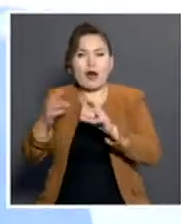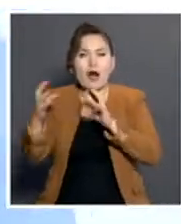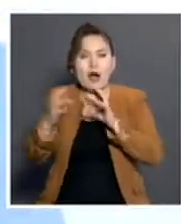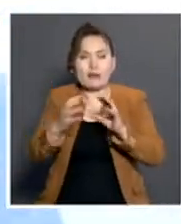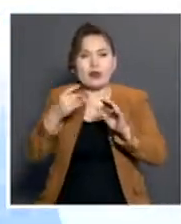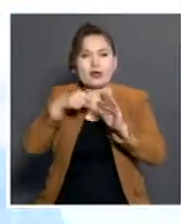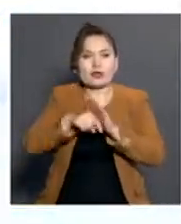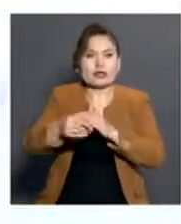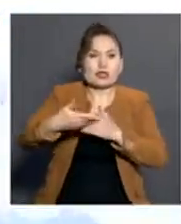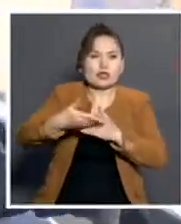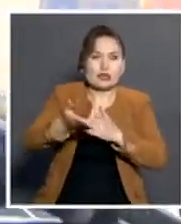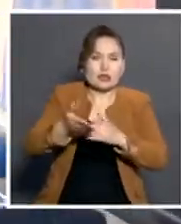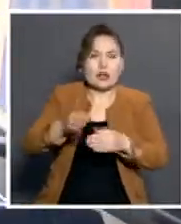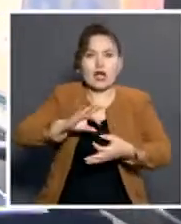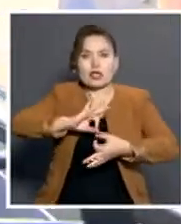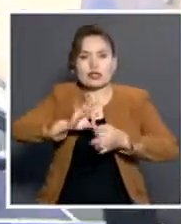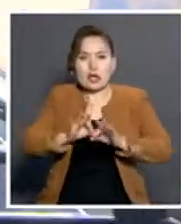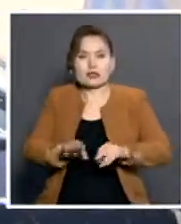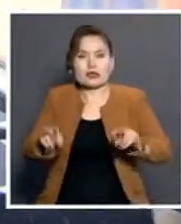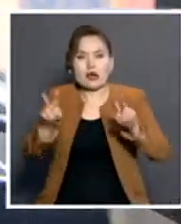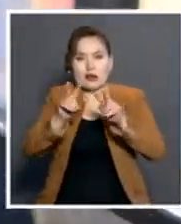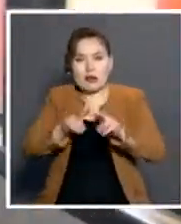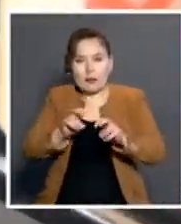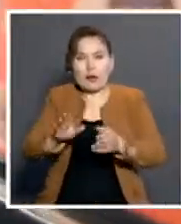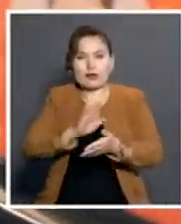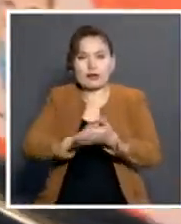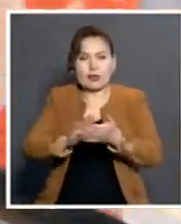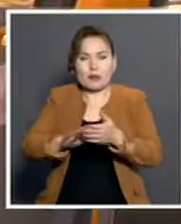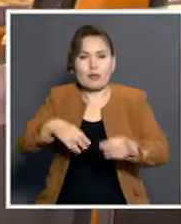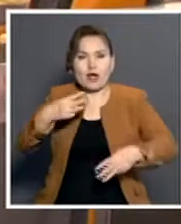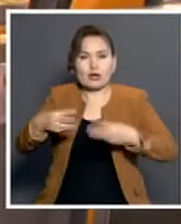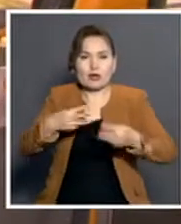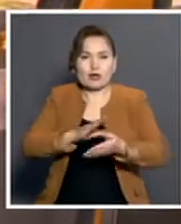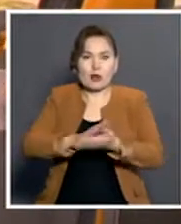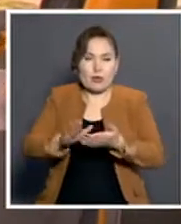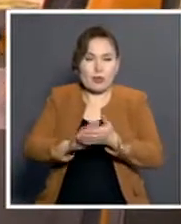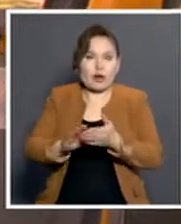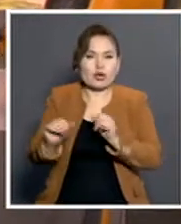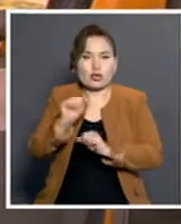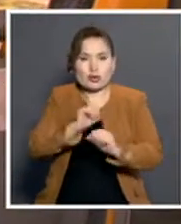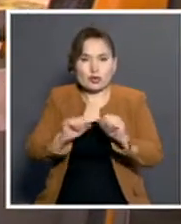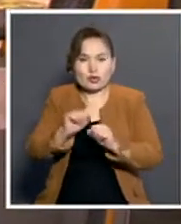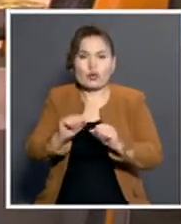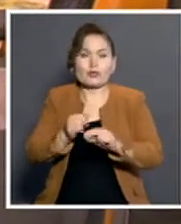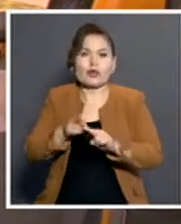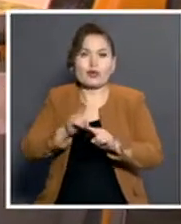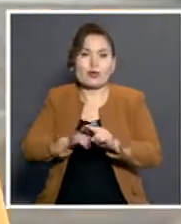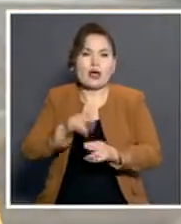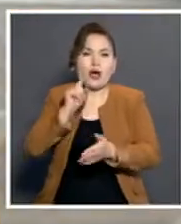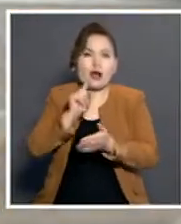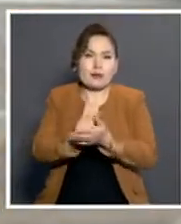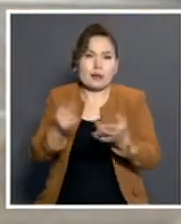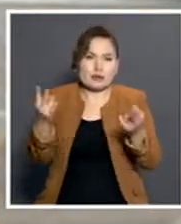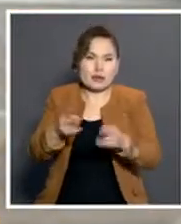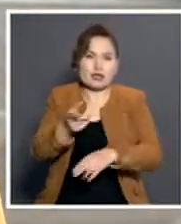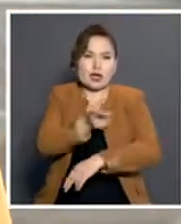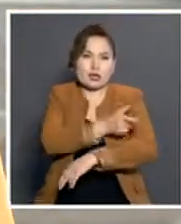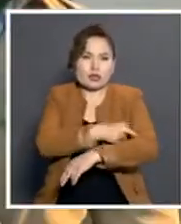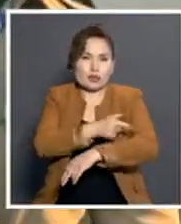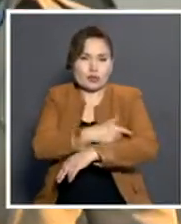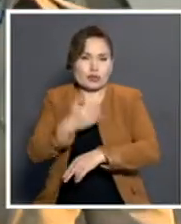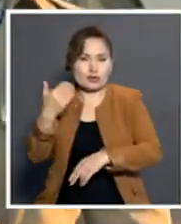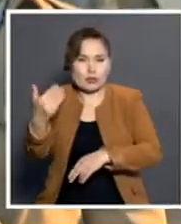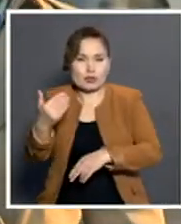ішін соңғы аялдамада міндетті түрде дезинфекциялап жуу автопарк иелеріне міндетті талап